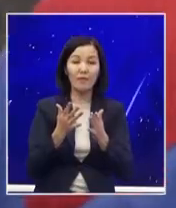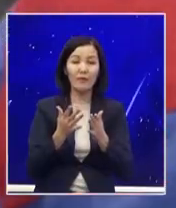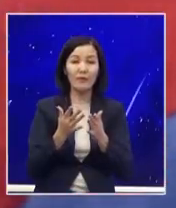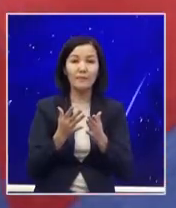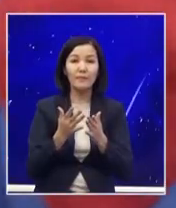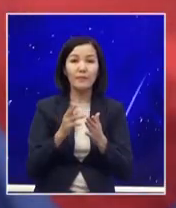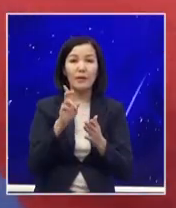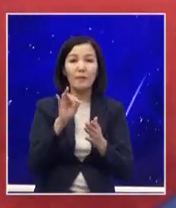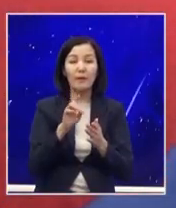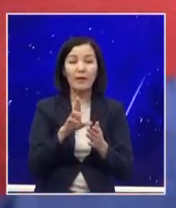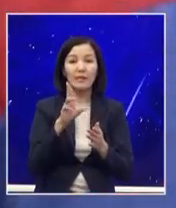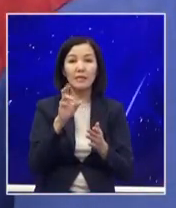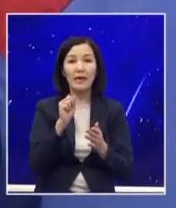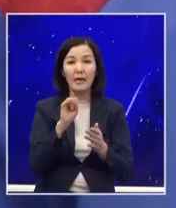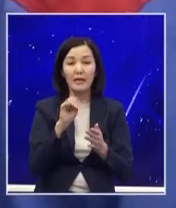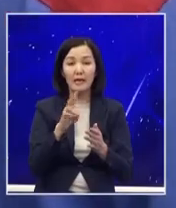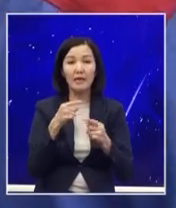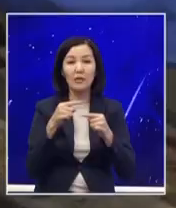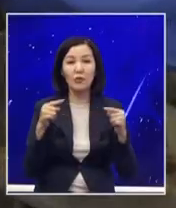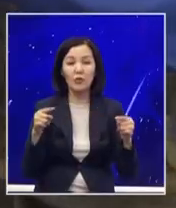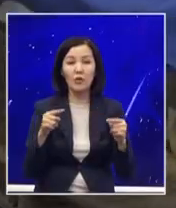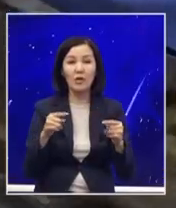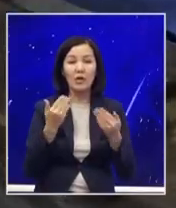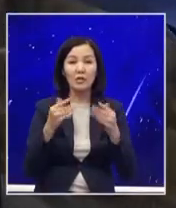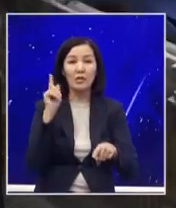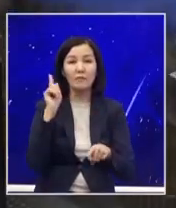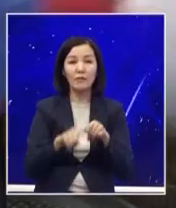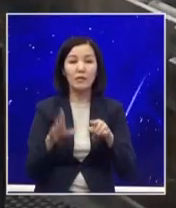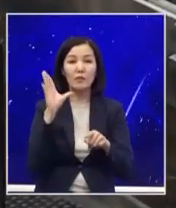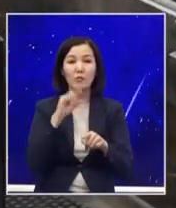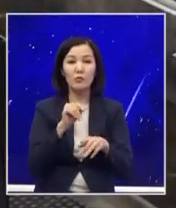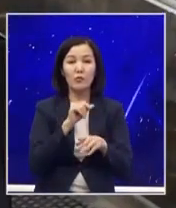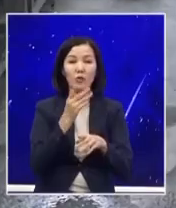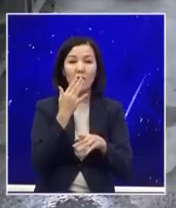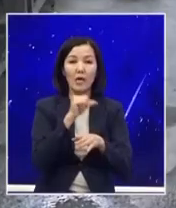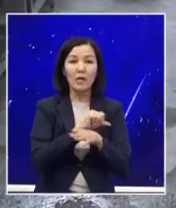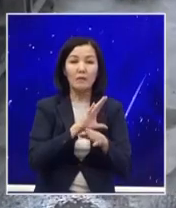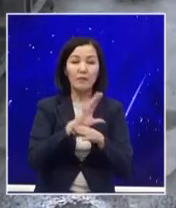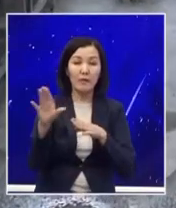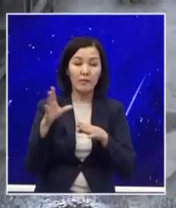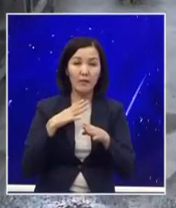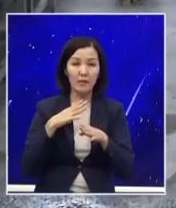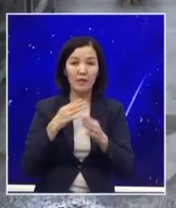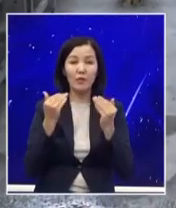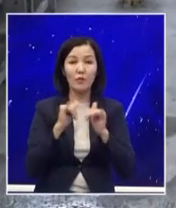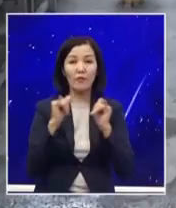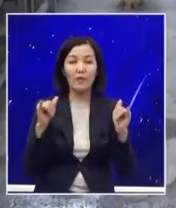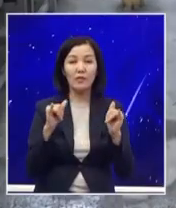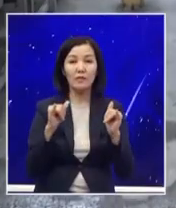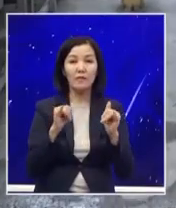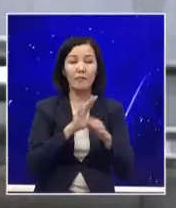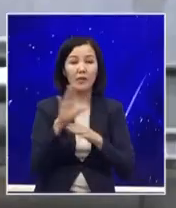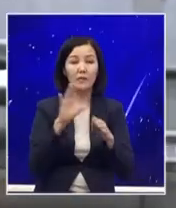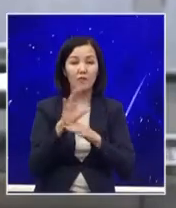знаком «Барс», «Кайнар», «Вожак» и другие в лед уходят на зарубежных рынках. Как следствие, увеличивается и объем